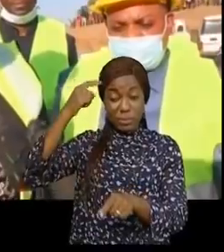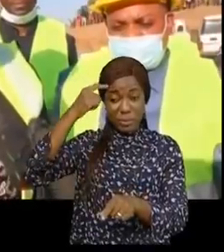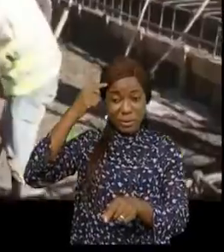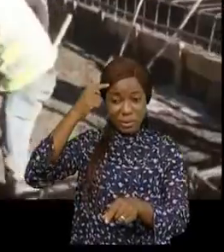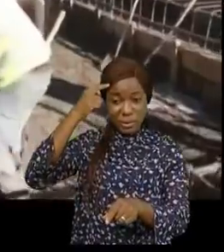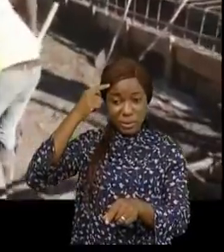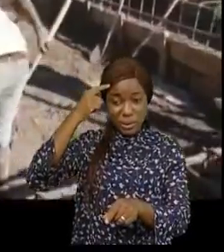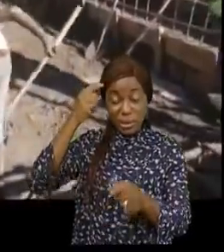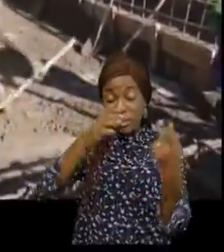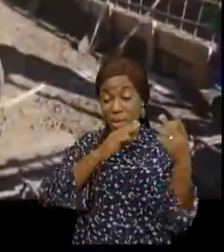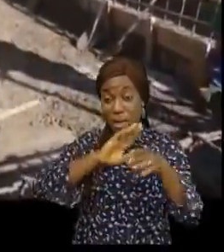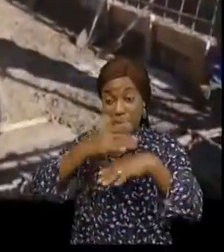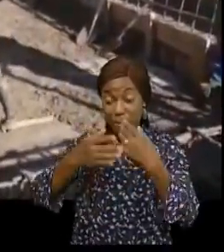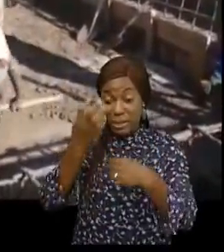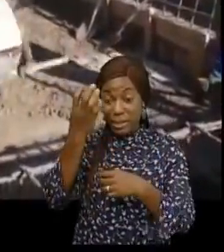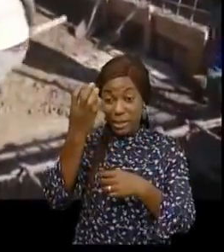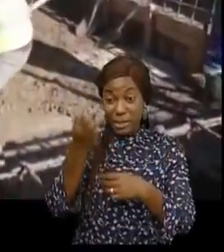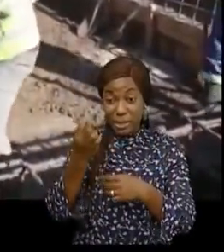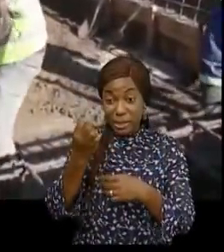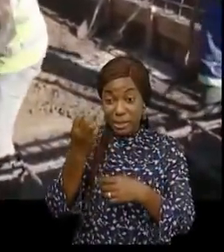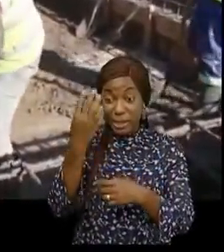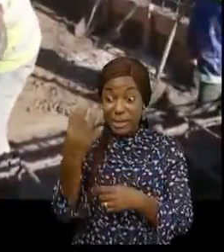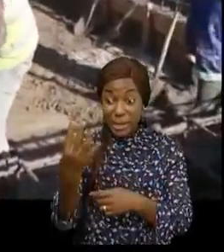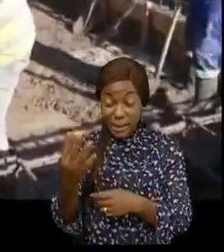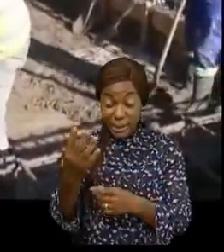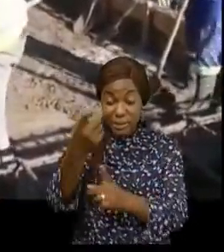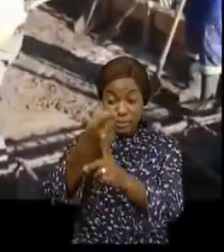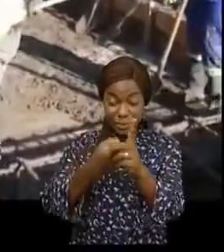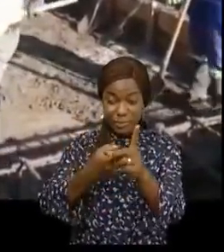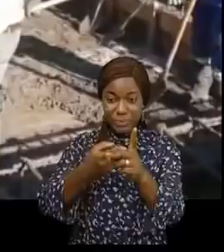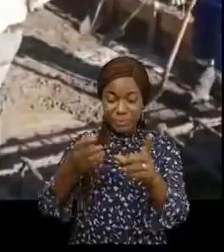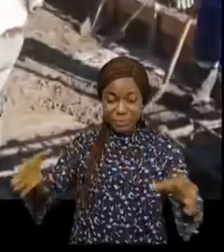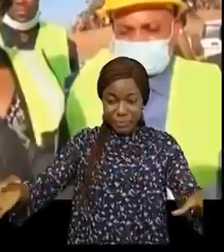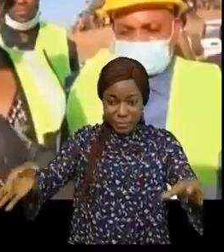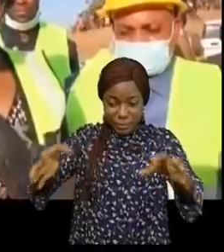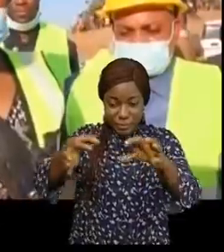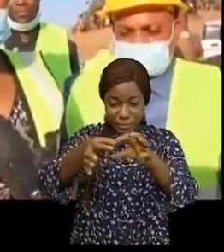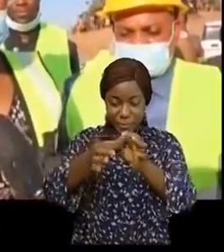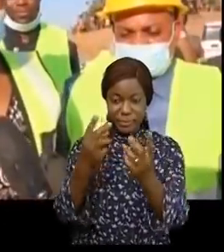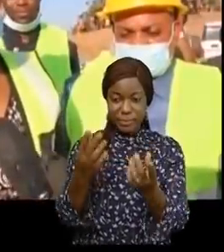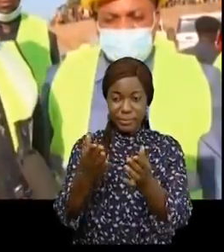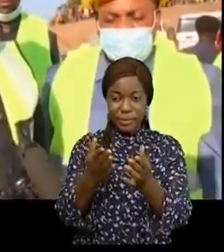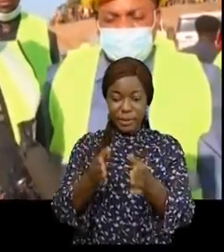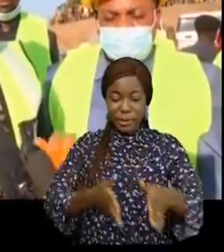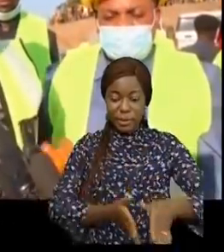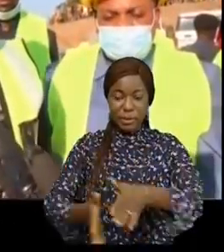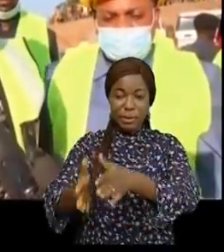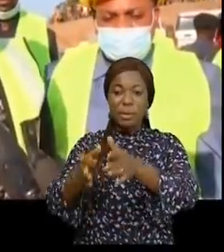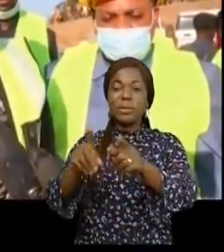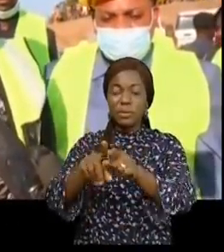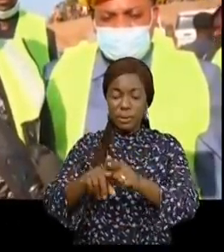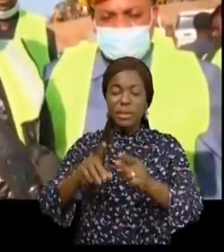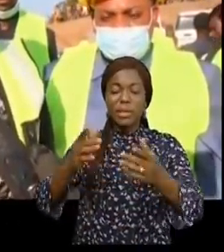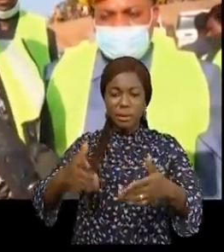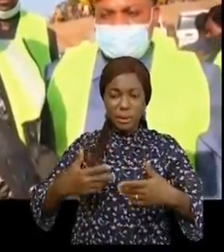4 mois, il pourra arriver à relier les deux parties de cette entité. Donc ça sera un